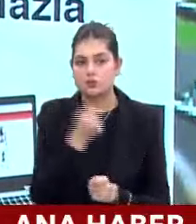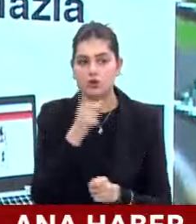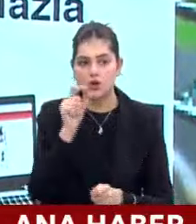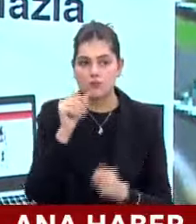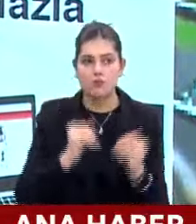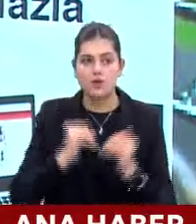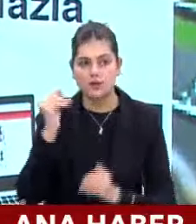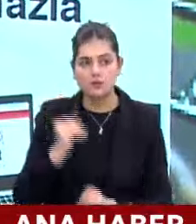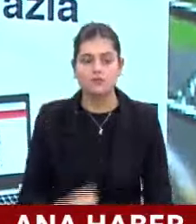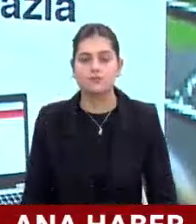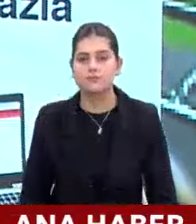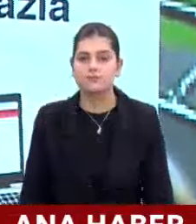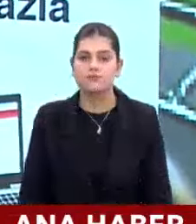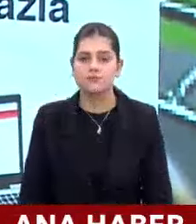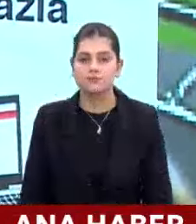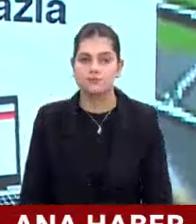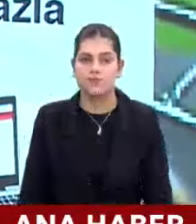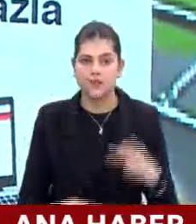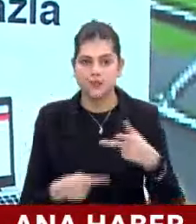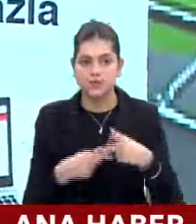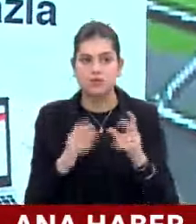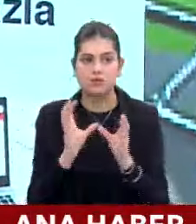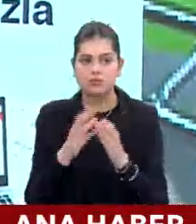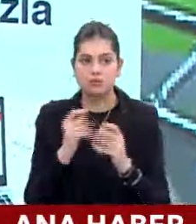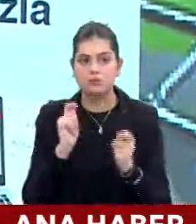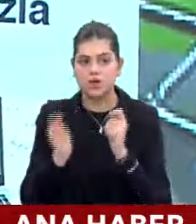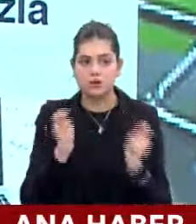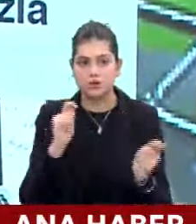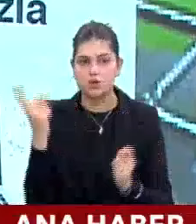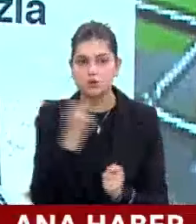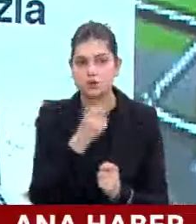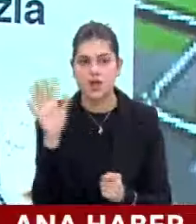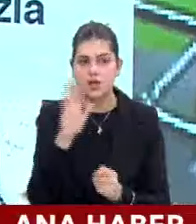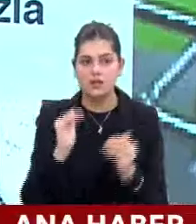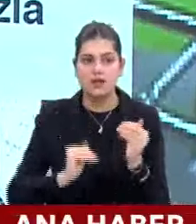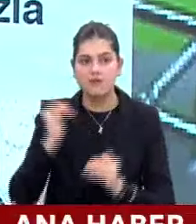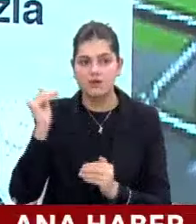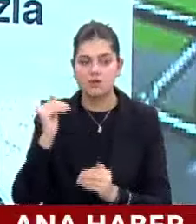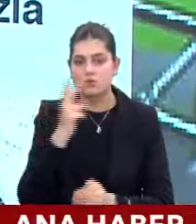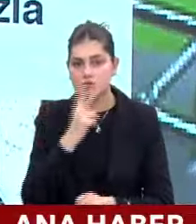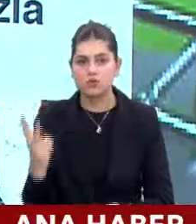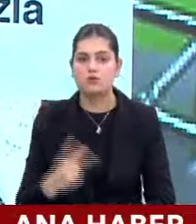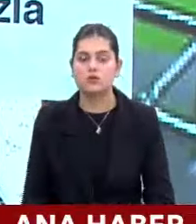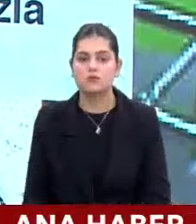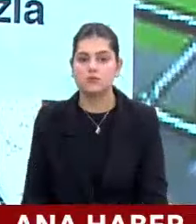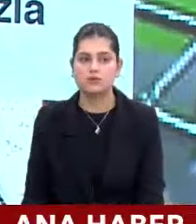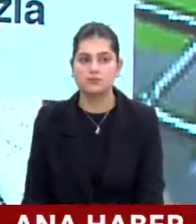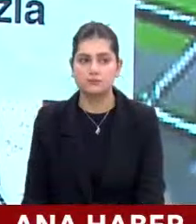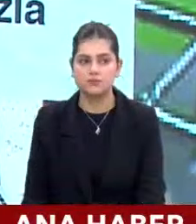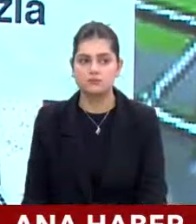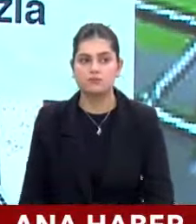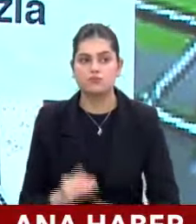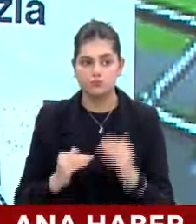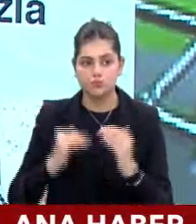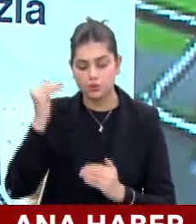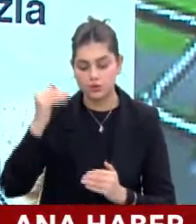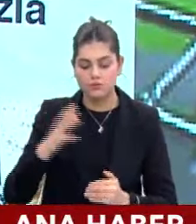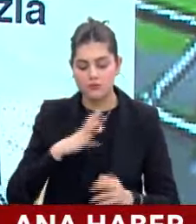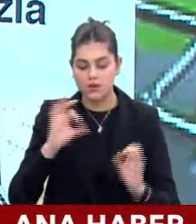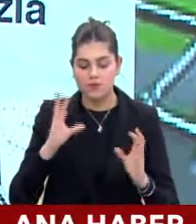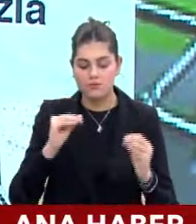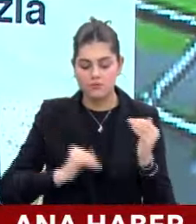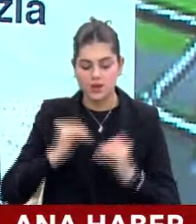%11 artmış. %11. Z kuşağının harcamaları %50'den fazla artış göstermiş. Şimdi yetişkinler de var ama